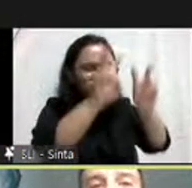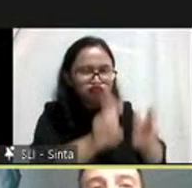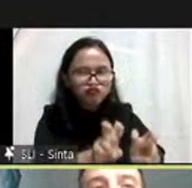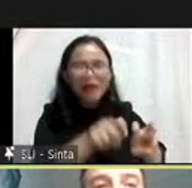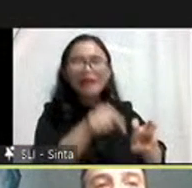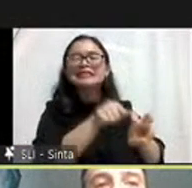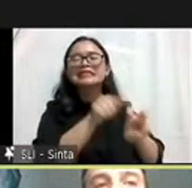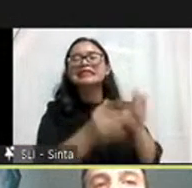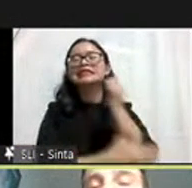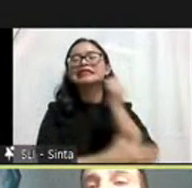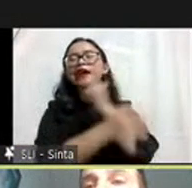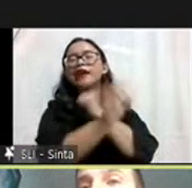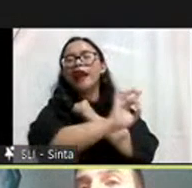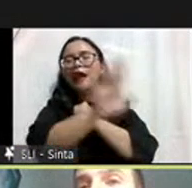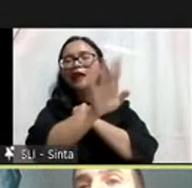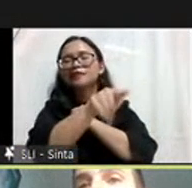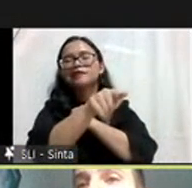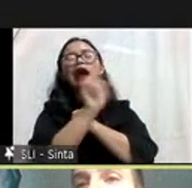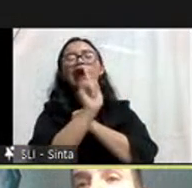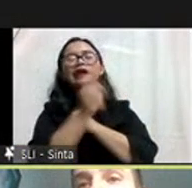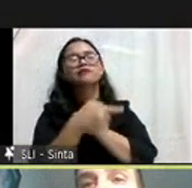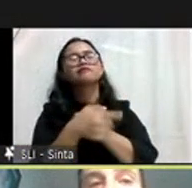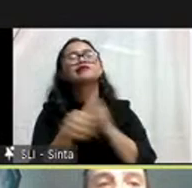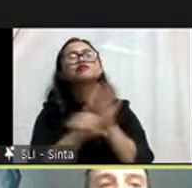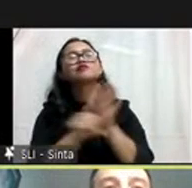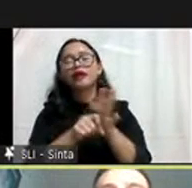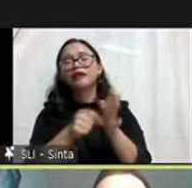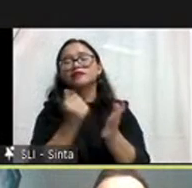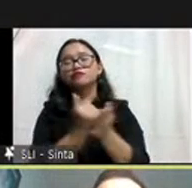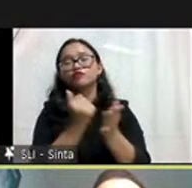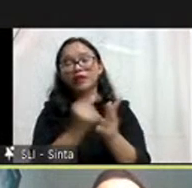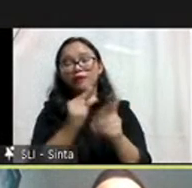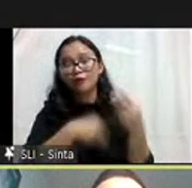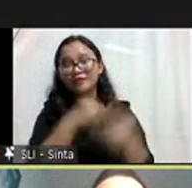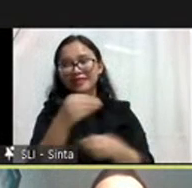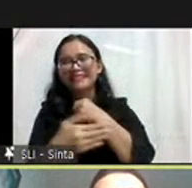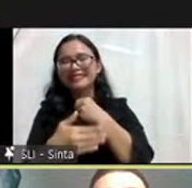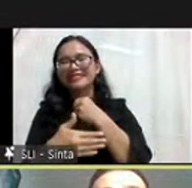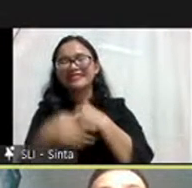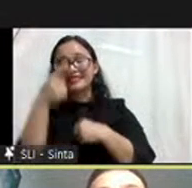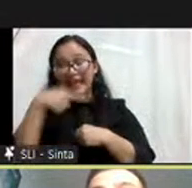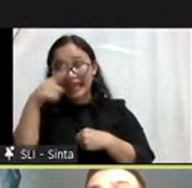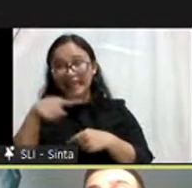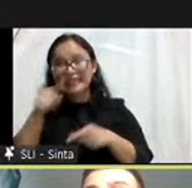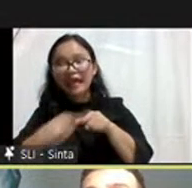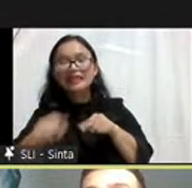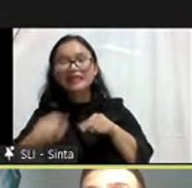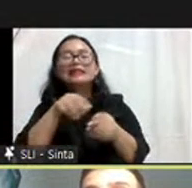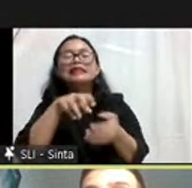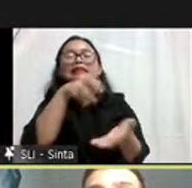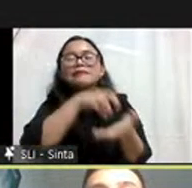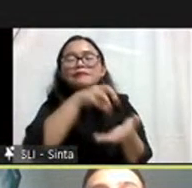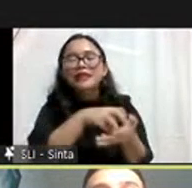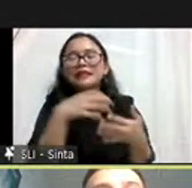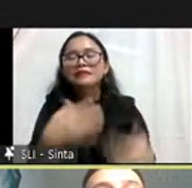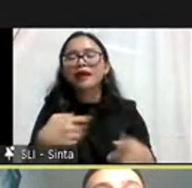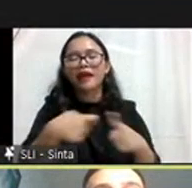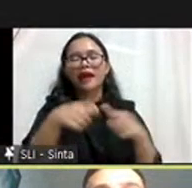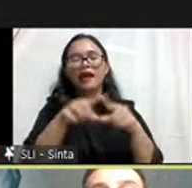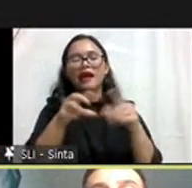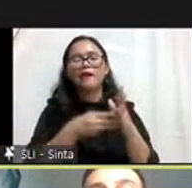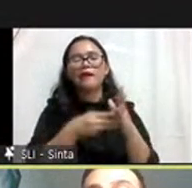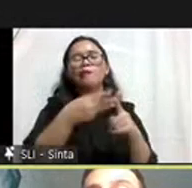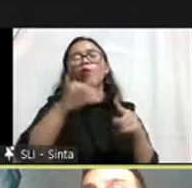lain Jadi pada tanggal eh sori pada bulan Oktober 2015 komisi kemudian mengeluarkan laporan mereka menakan bahwa ternyata